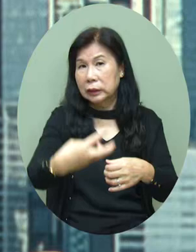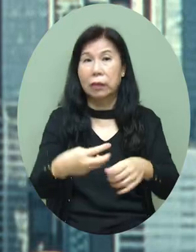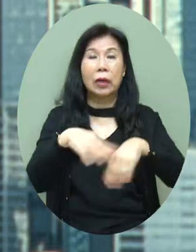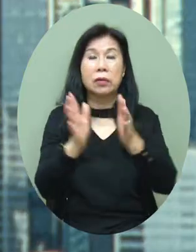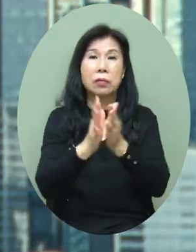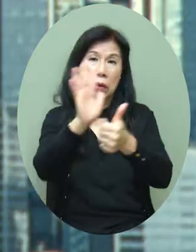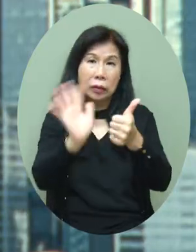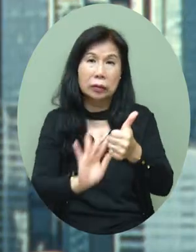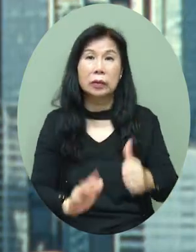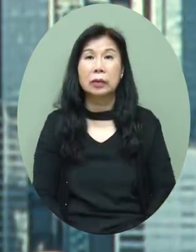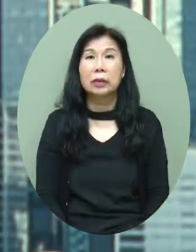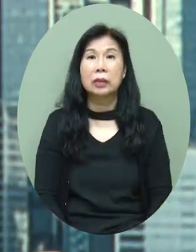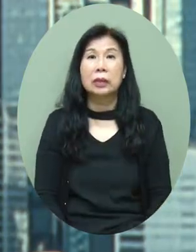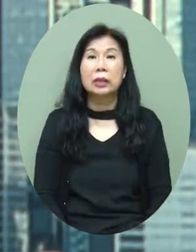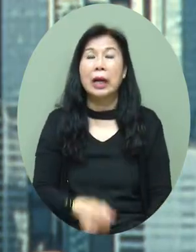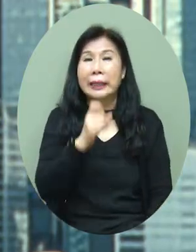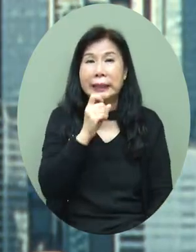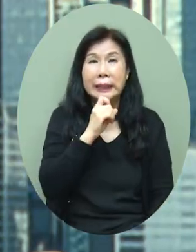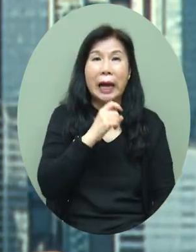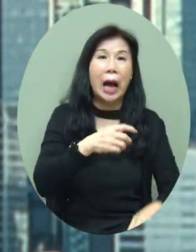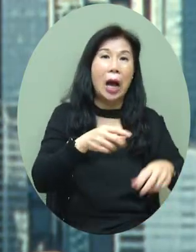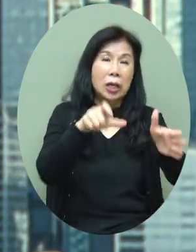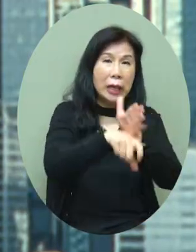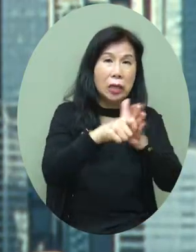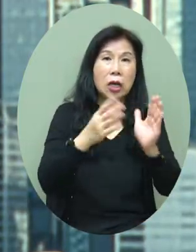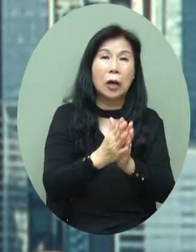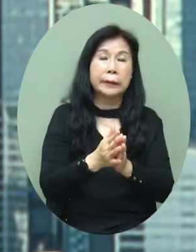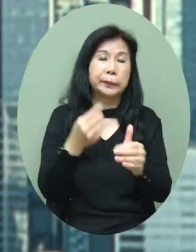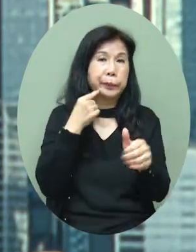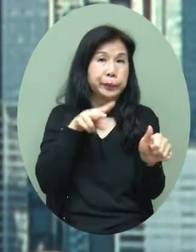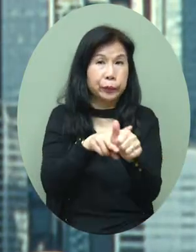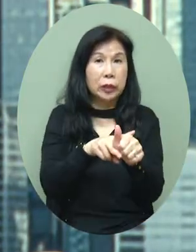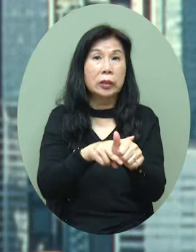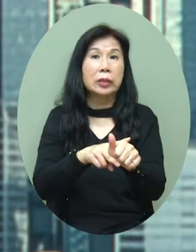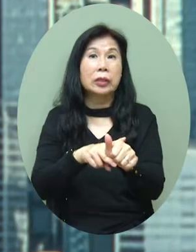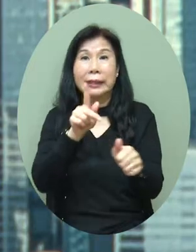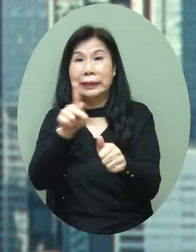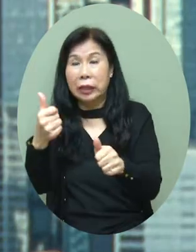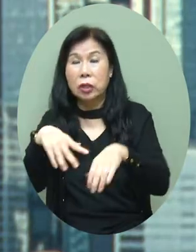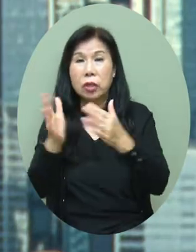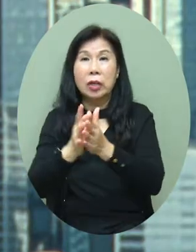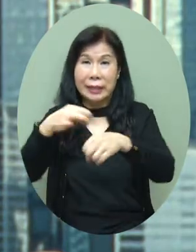啦。一啲央行收緊咗貨幣嘅政策啦。外國好多國家